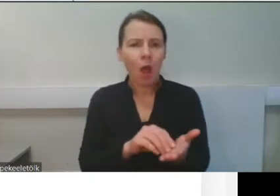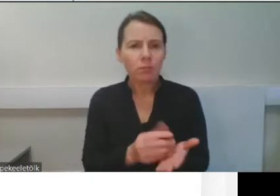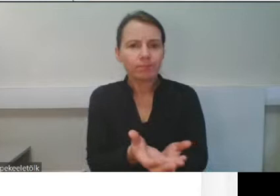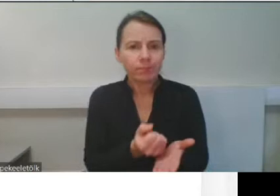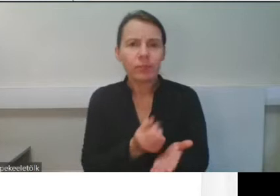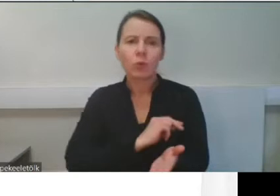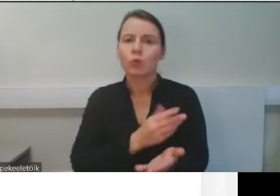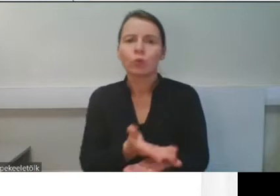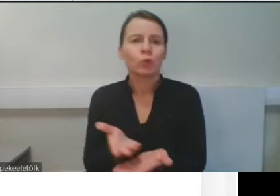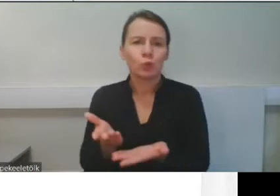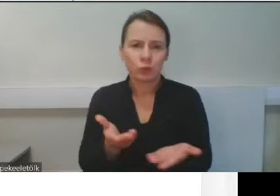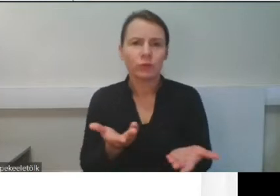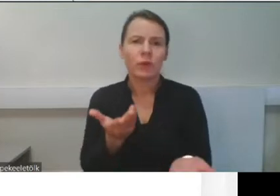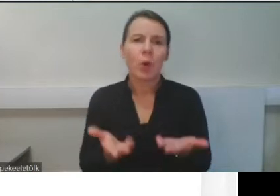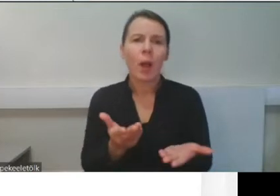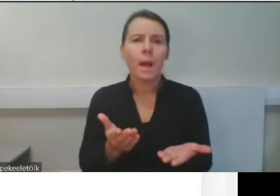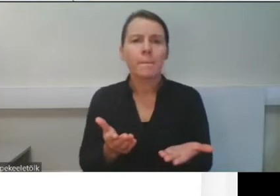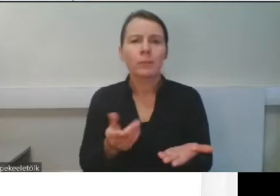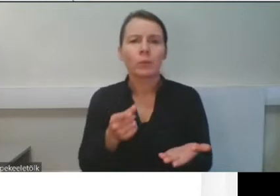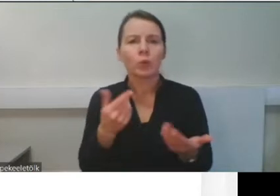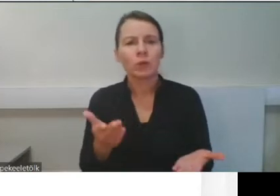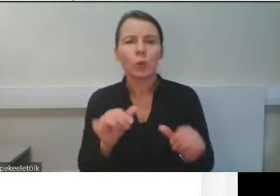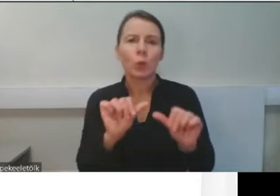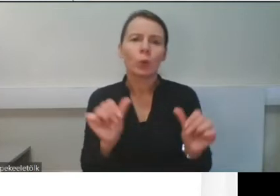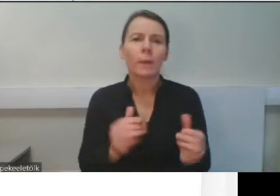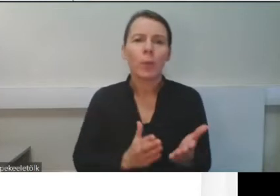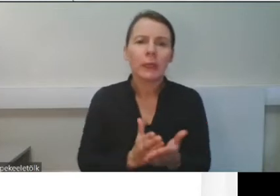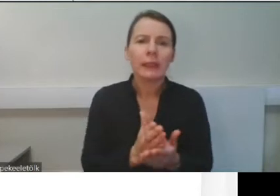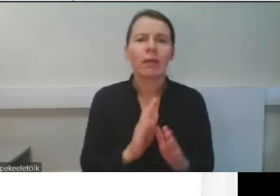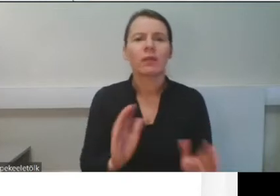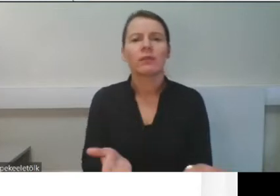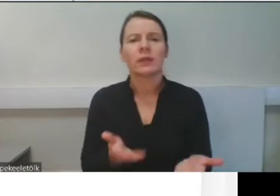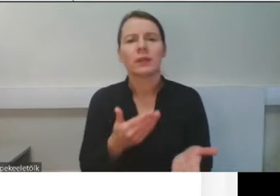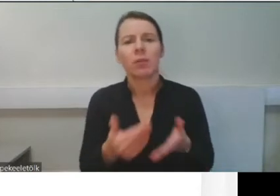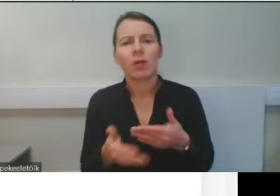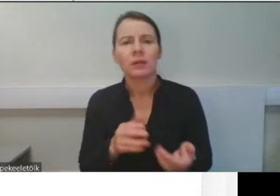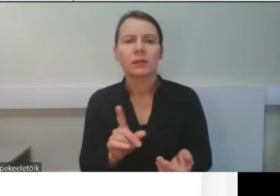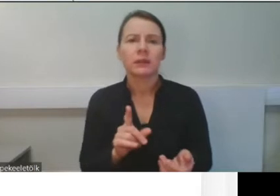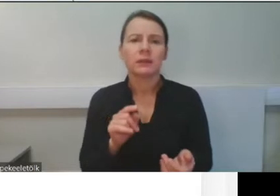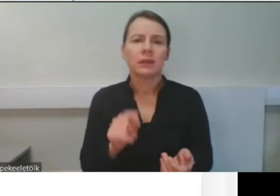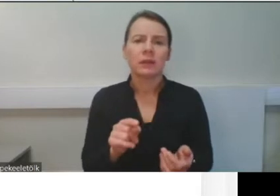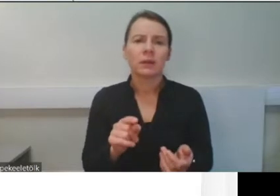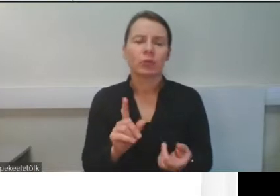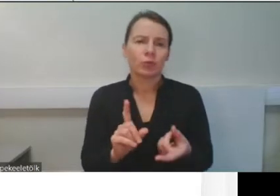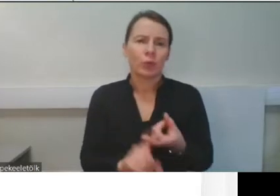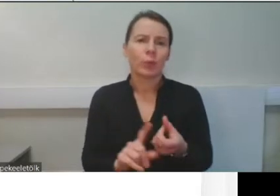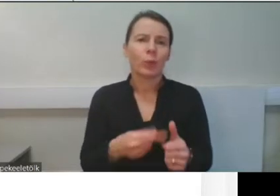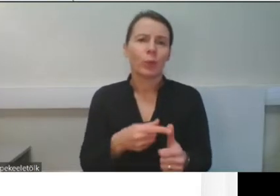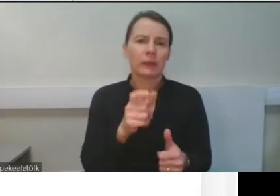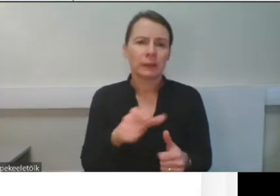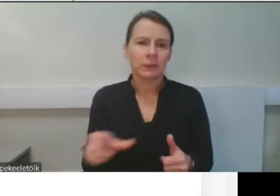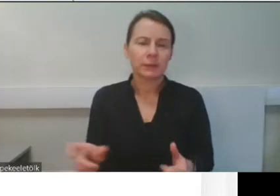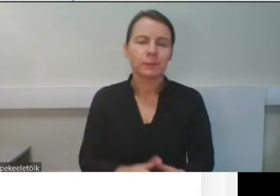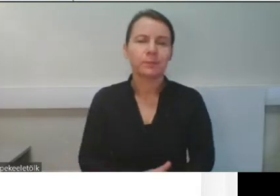lisatud uus andmestik juurde, et viimati muudetud. Et kõik need näitajad ei uuene pidevalt ja